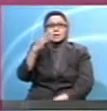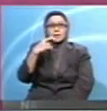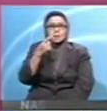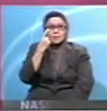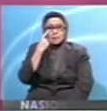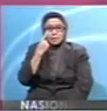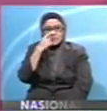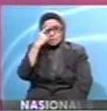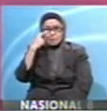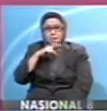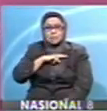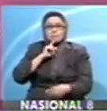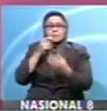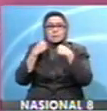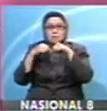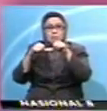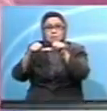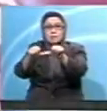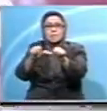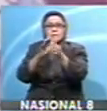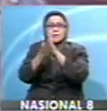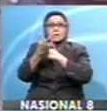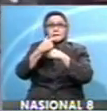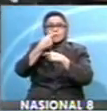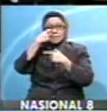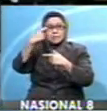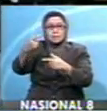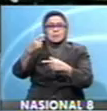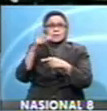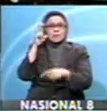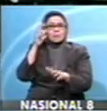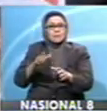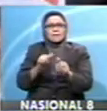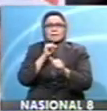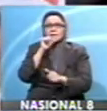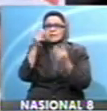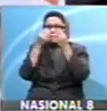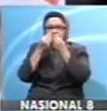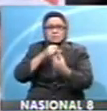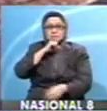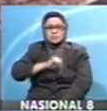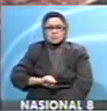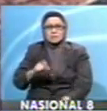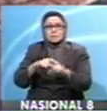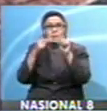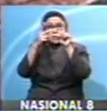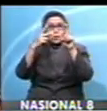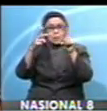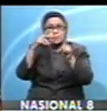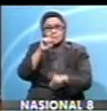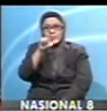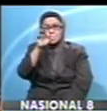hingga kini menjadi siulan pendengar tanpa mengenal usia sepanjang perbabitan sebanyak 12 album telah